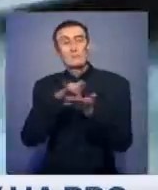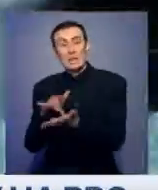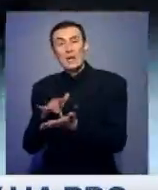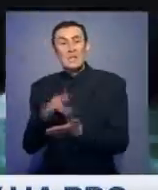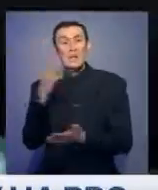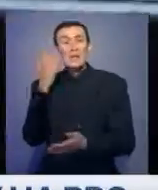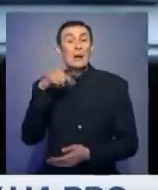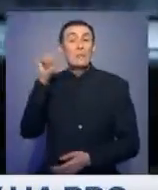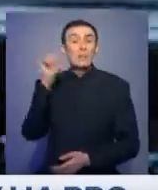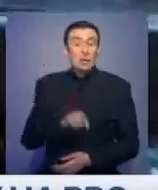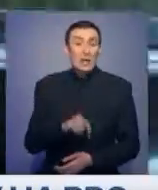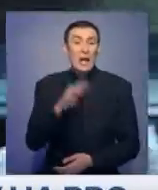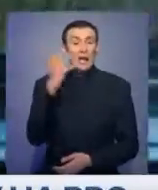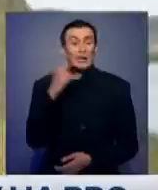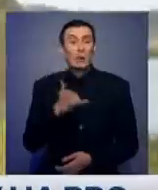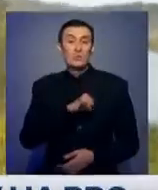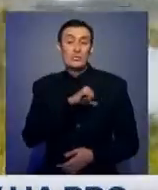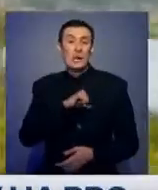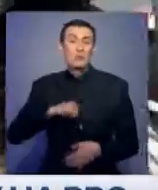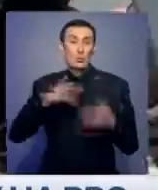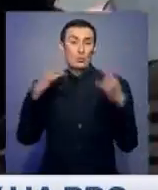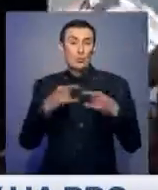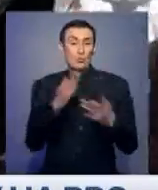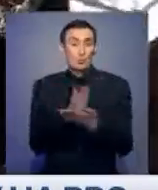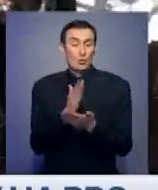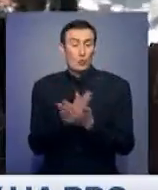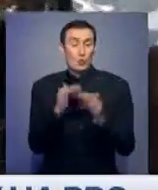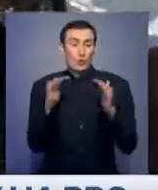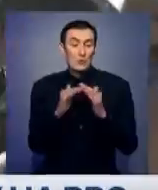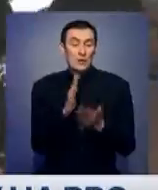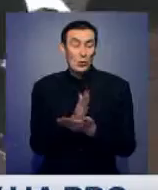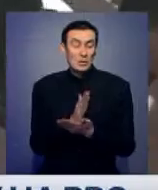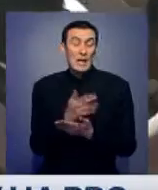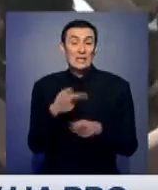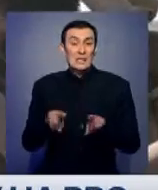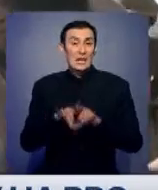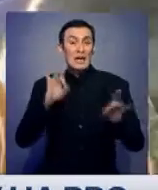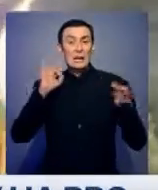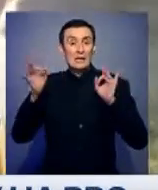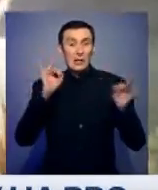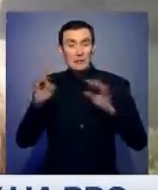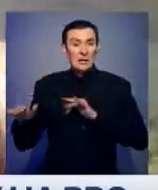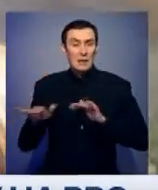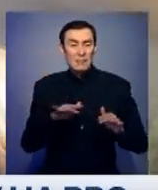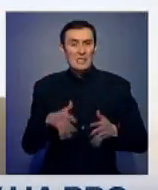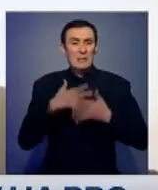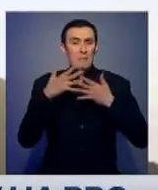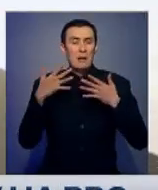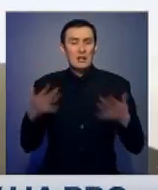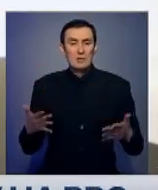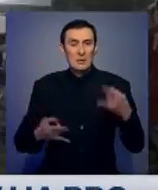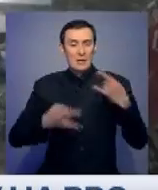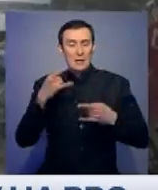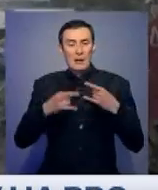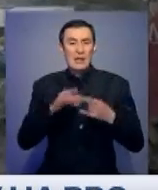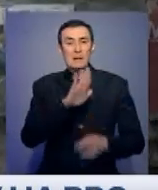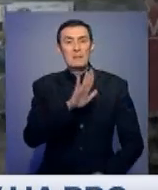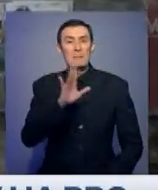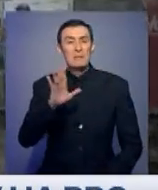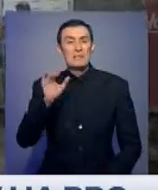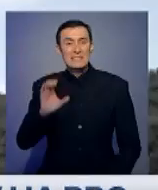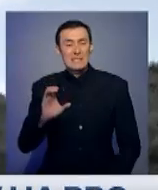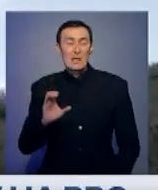уже приехав, а находясь у себя дома. А подобные рекламные кампании, тем более с большим телевизионным охватом, как на BBC World